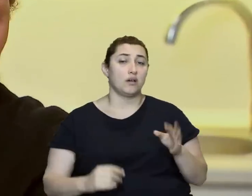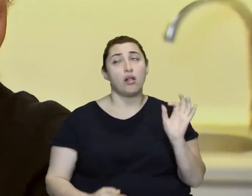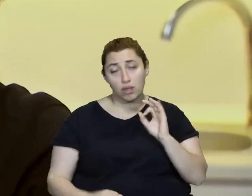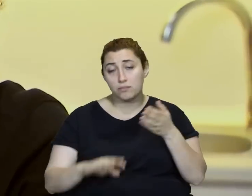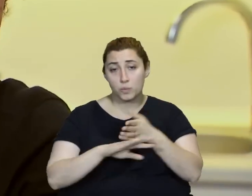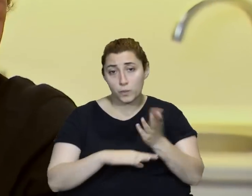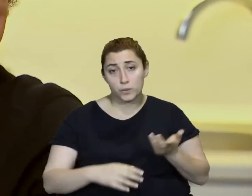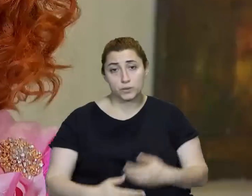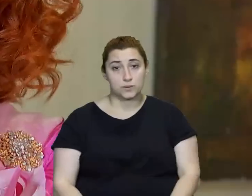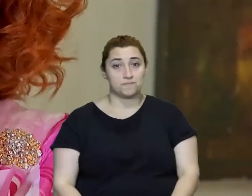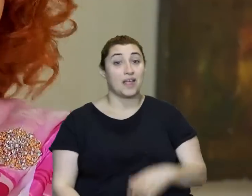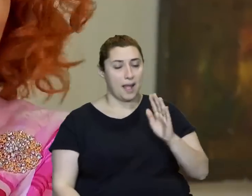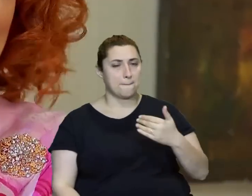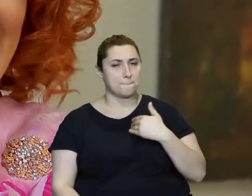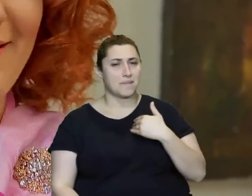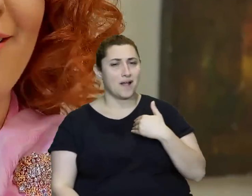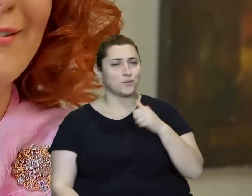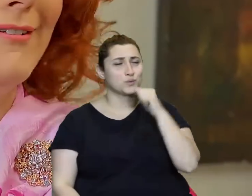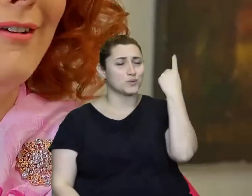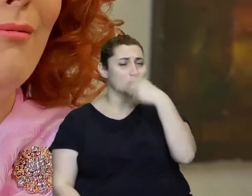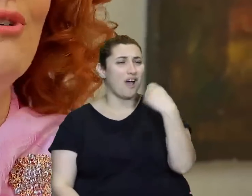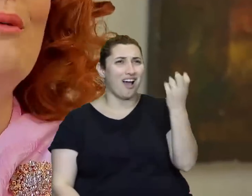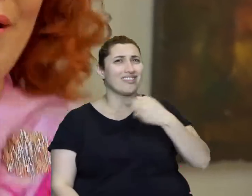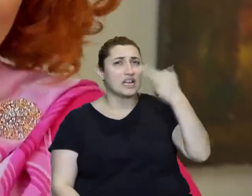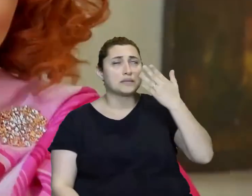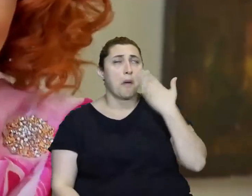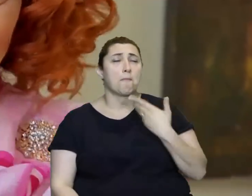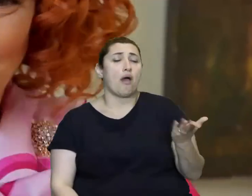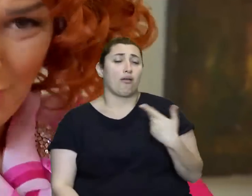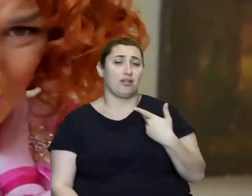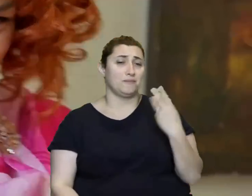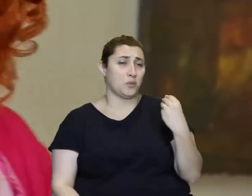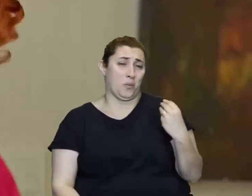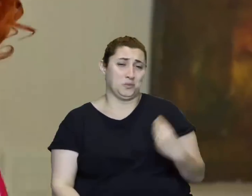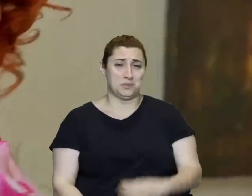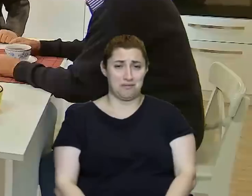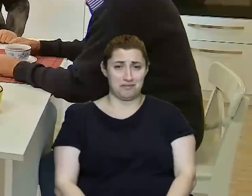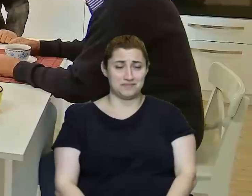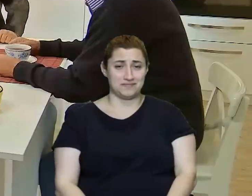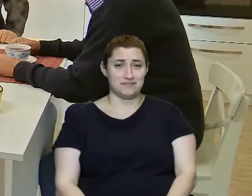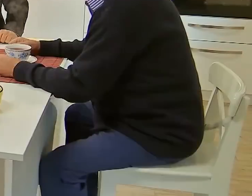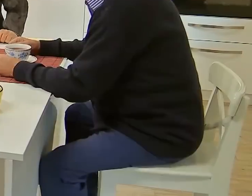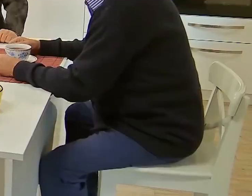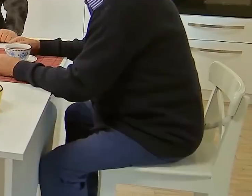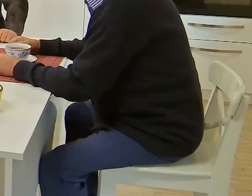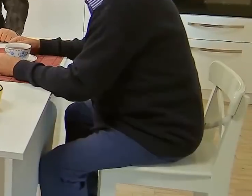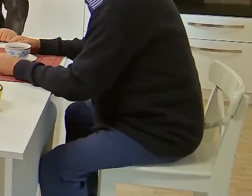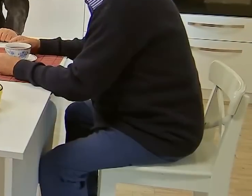öyle tabii. Hem... Ben Sudanlısın aldığı tabloya bayıldım ayol, çok güzeldi.